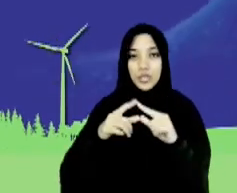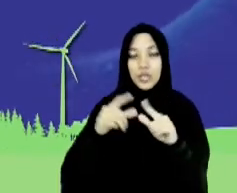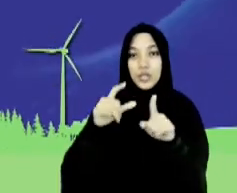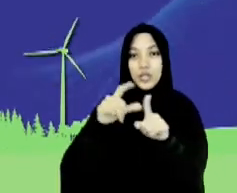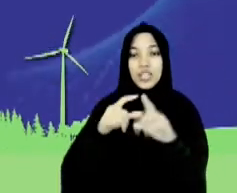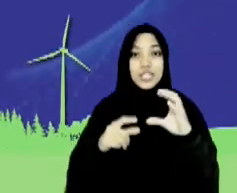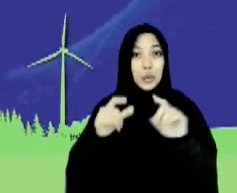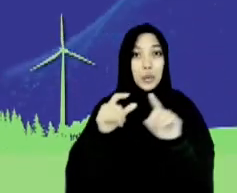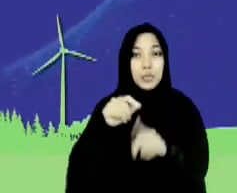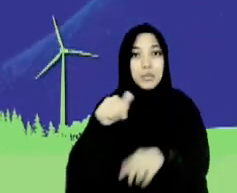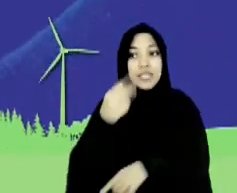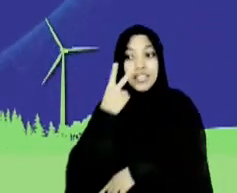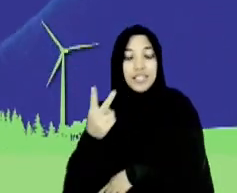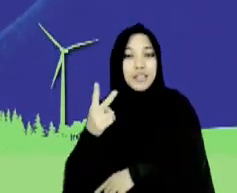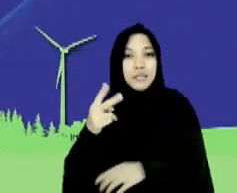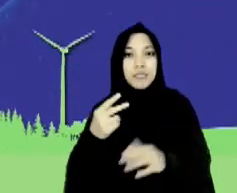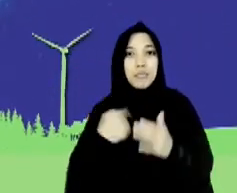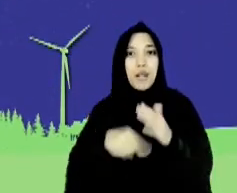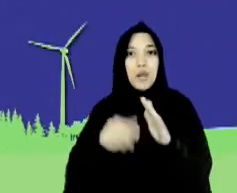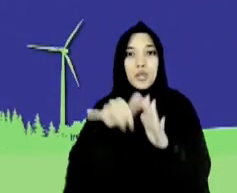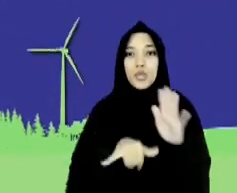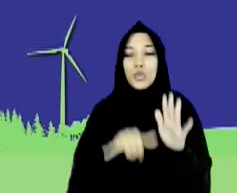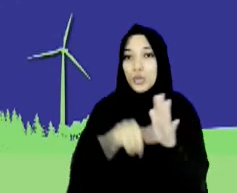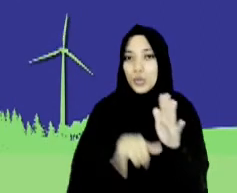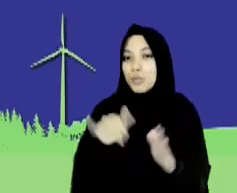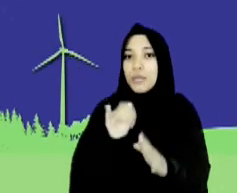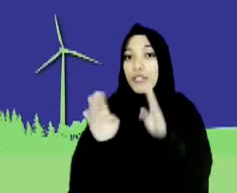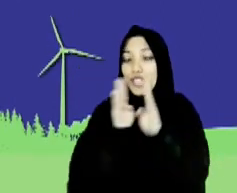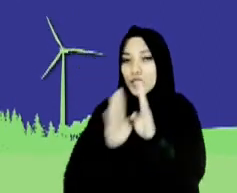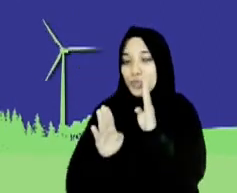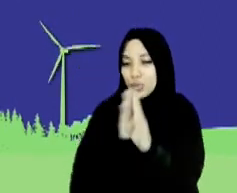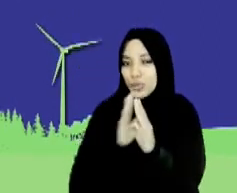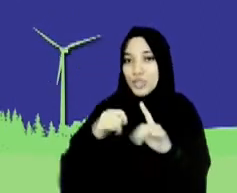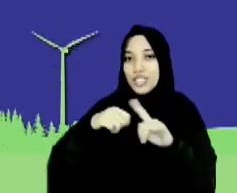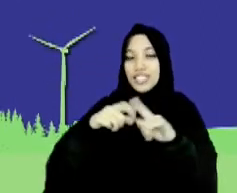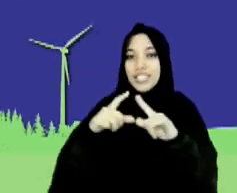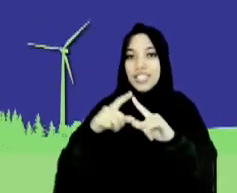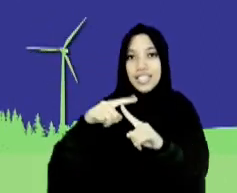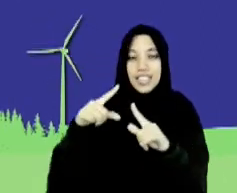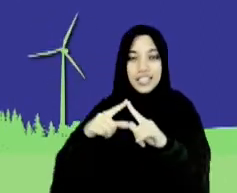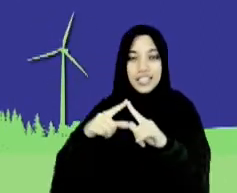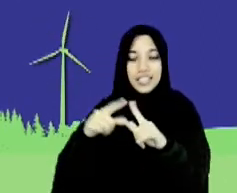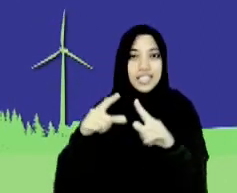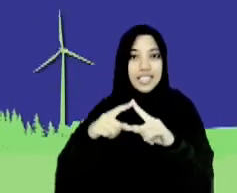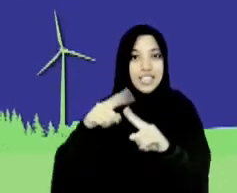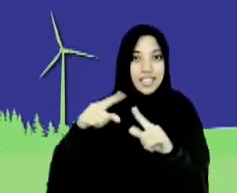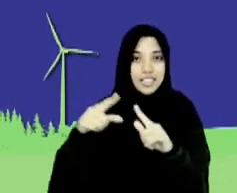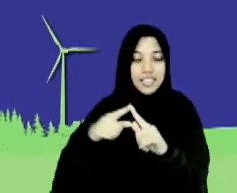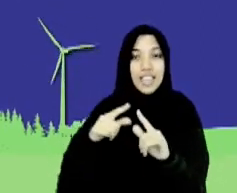kanal YouTube dan Facebook kataadata Indonesia dan Instagram dan website katadata